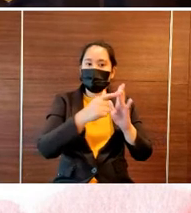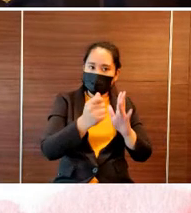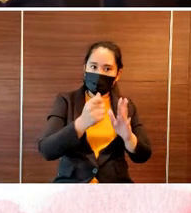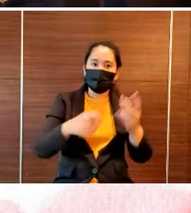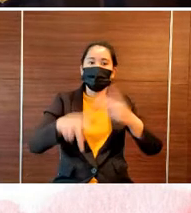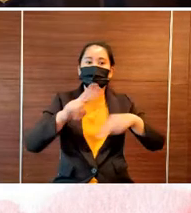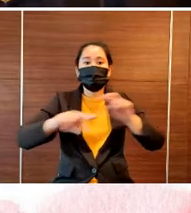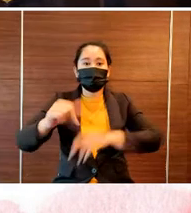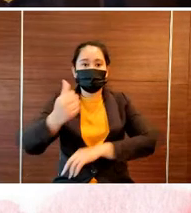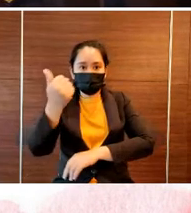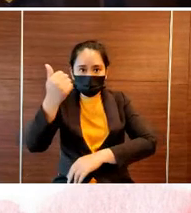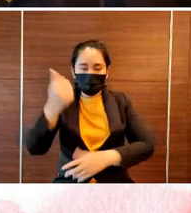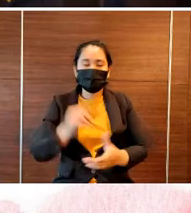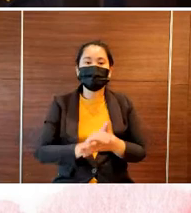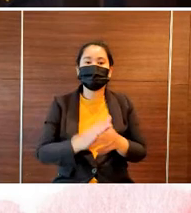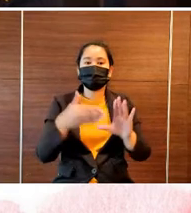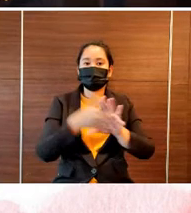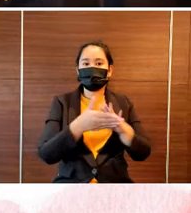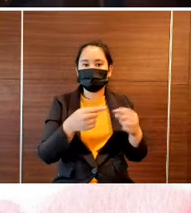แล้วไปนะครับสไลด์ถัดไป